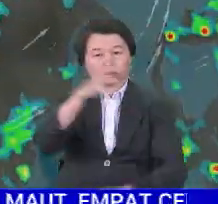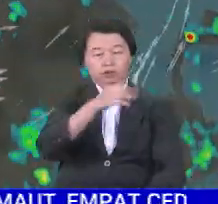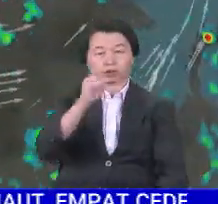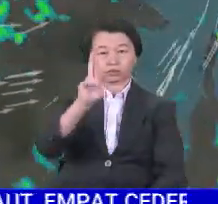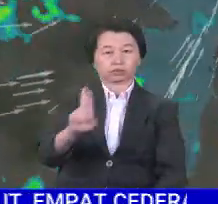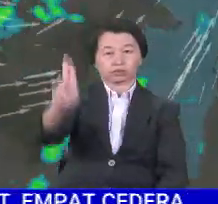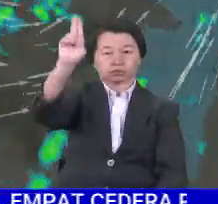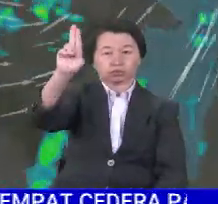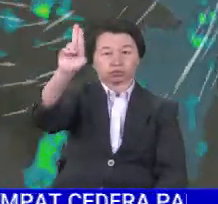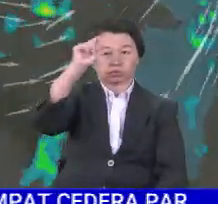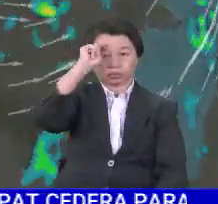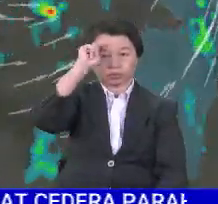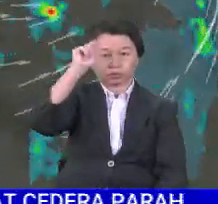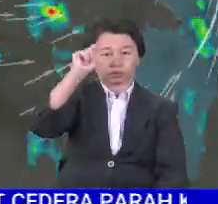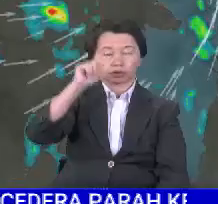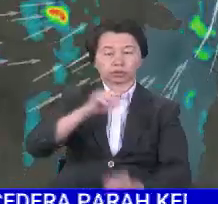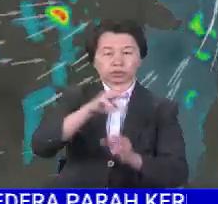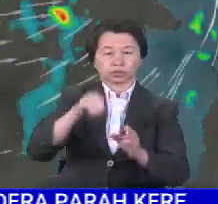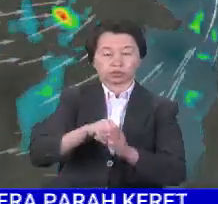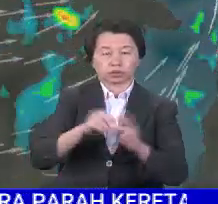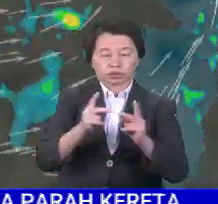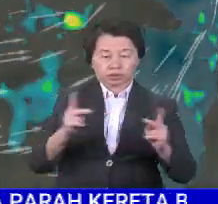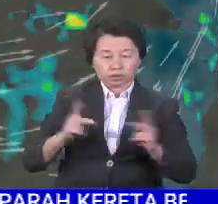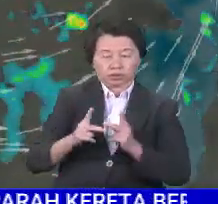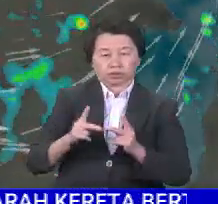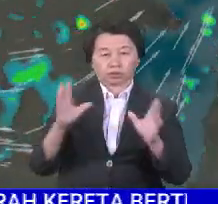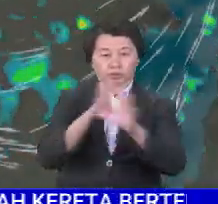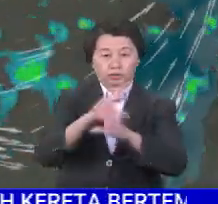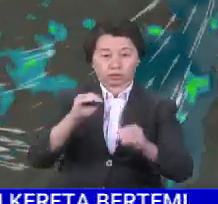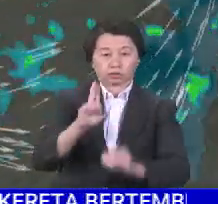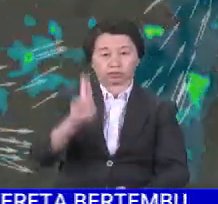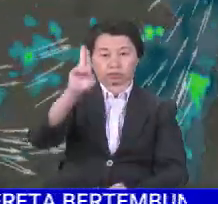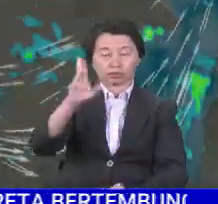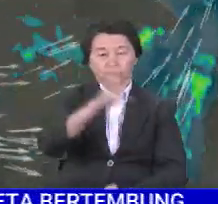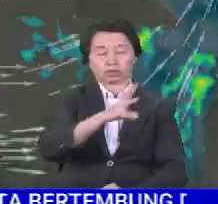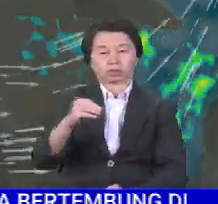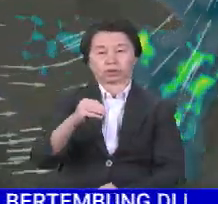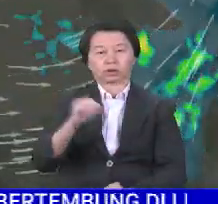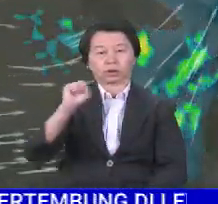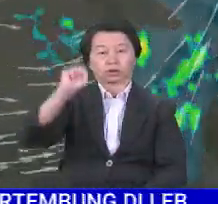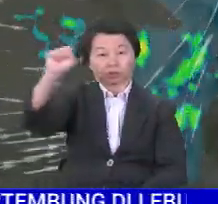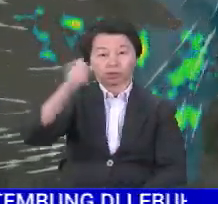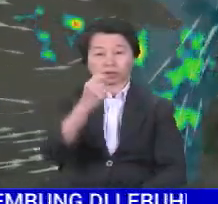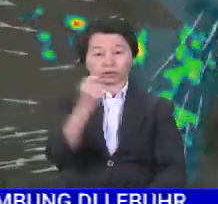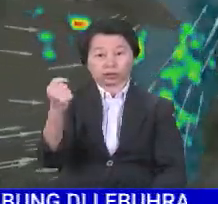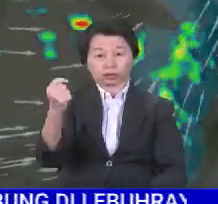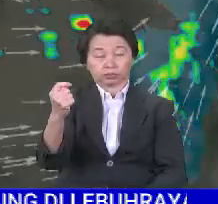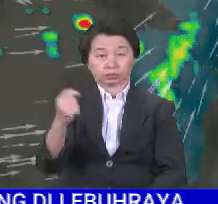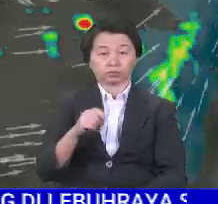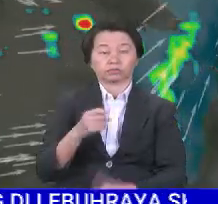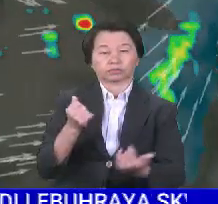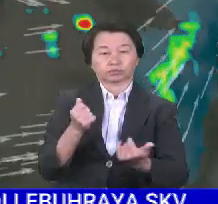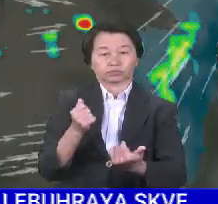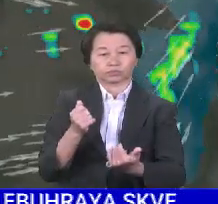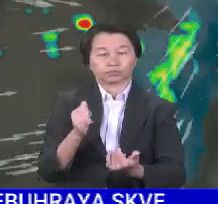juga utara negeri Terengganu, termasuklah di kawasan sekitar Sarawak Utara dan juga Sabah Timur. Dan dinasihatkan